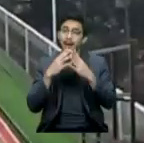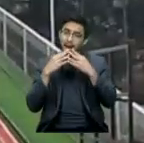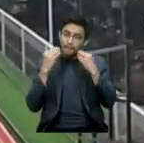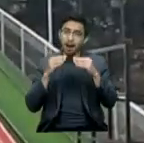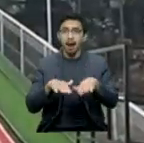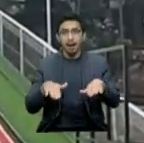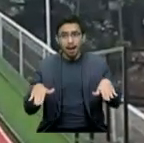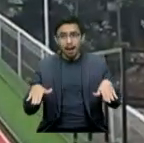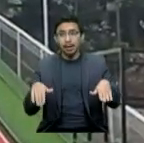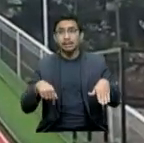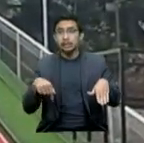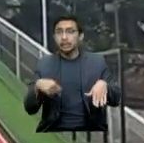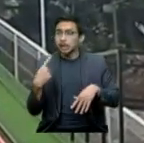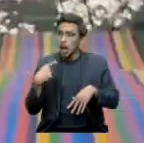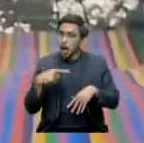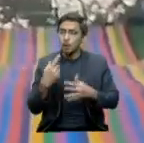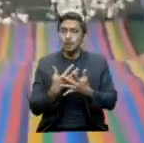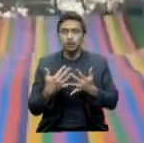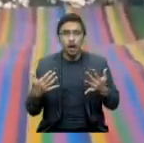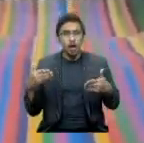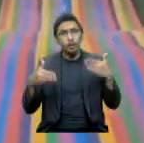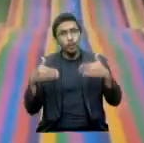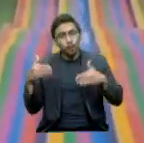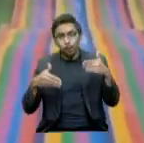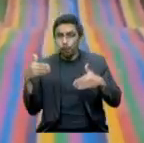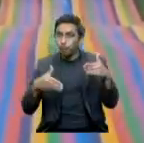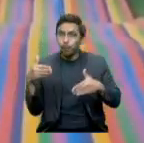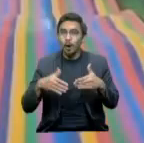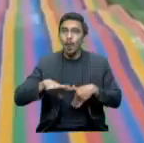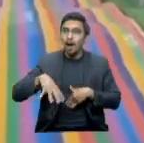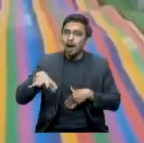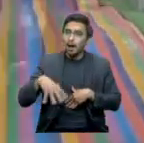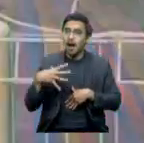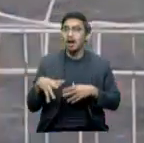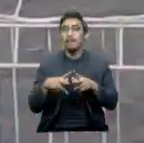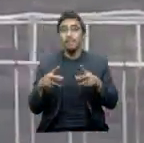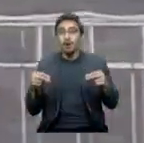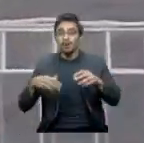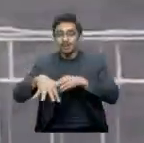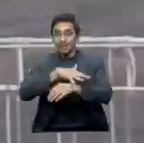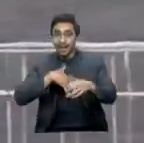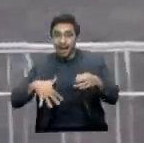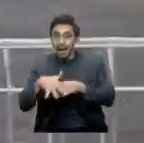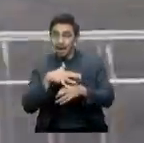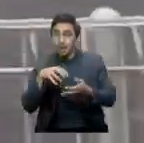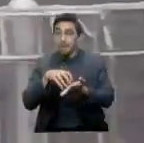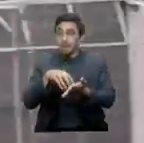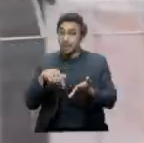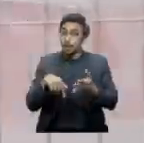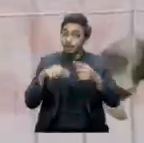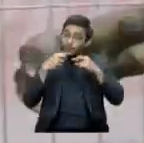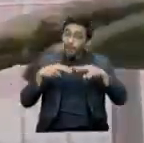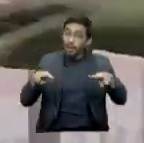slide kini selalu diserbu anak-anak dan keluarga dari sekitar Depok, lantaran wahana ini sudah viral di media sosial.